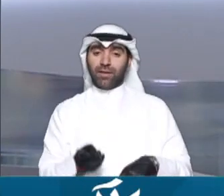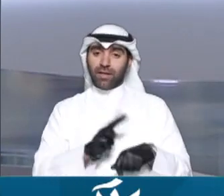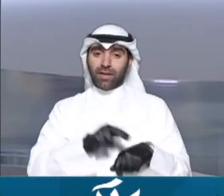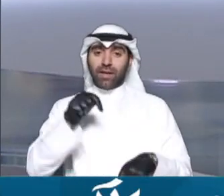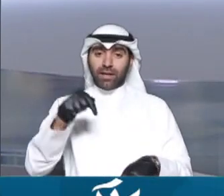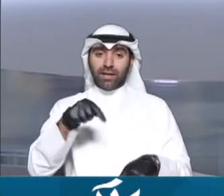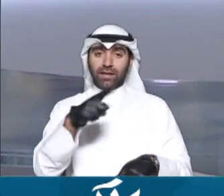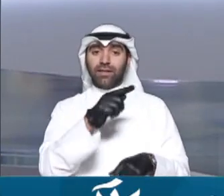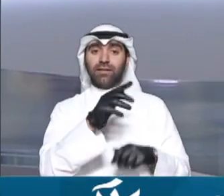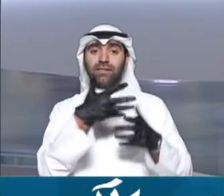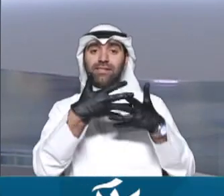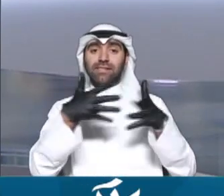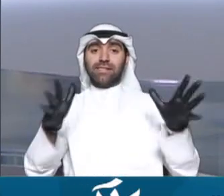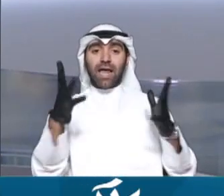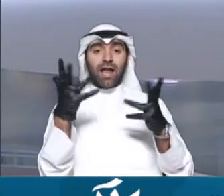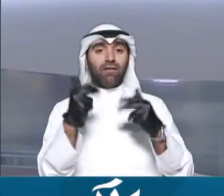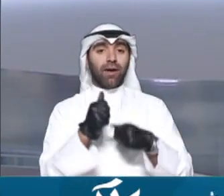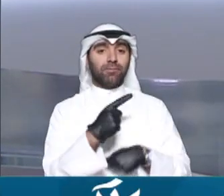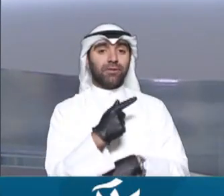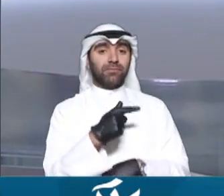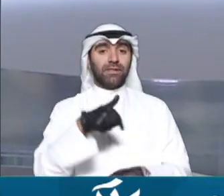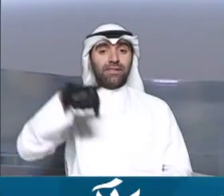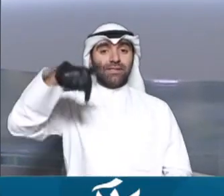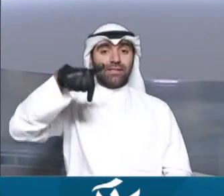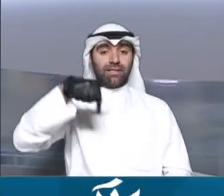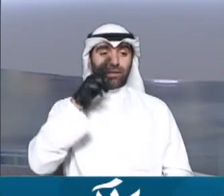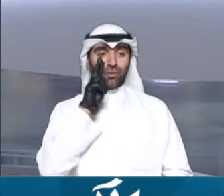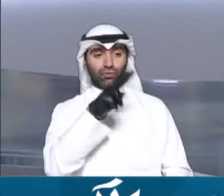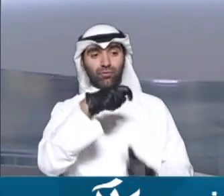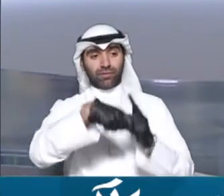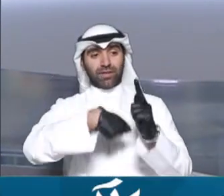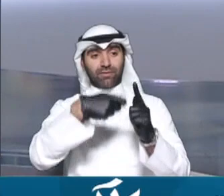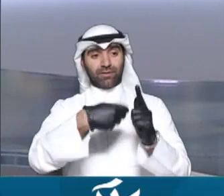أيضا كمحاجر صحية. نتابع.